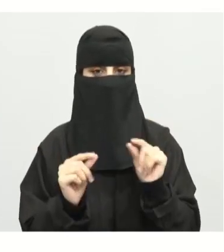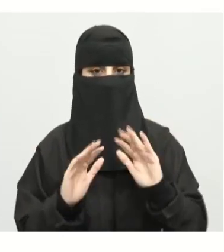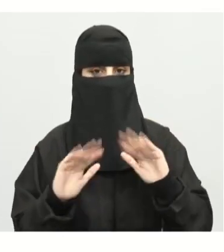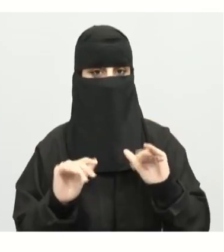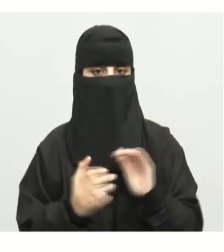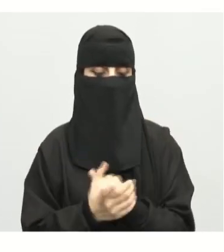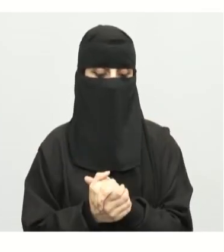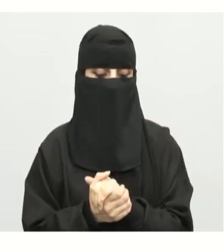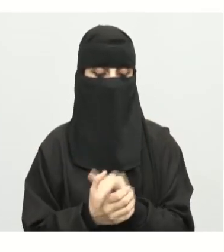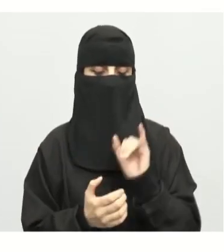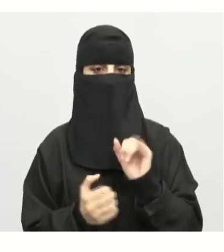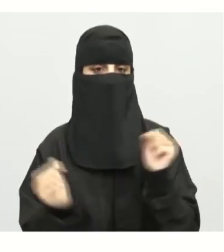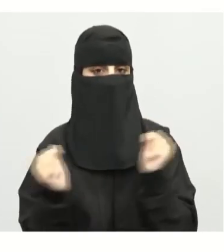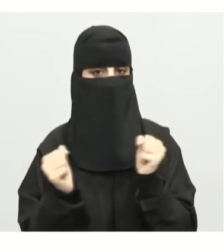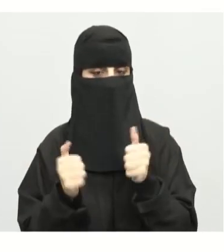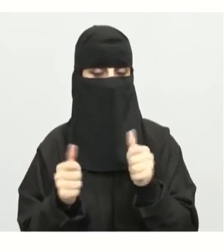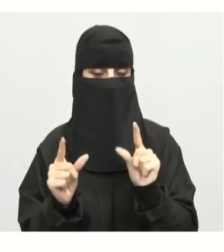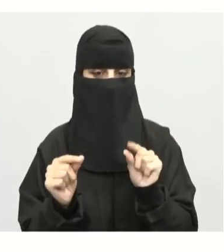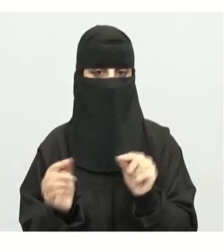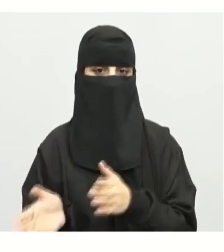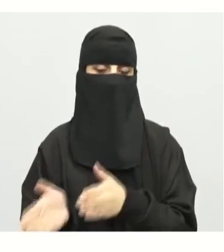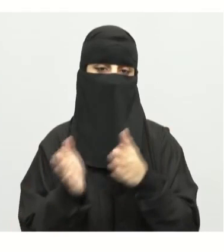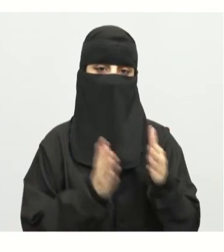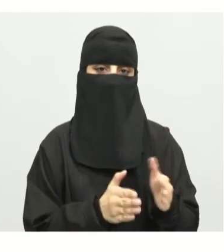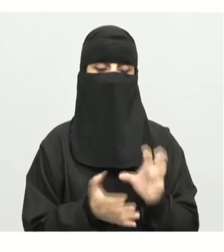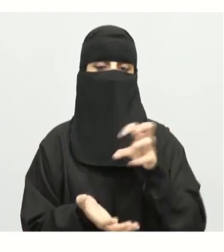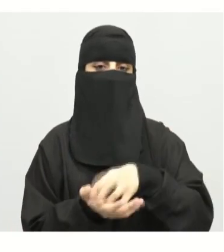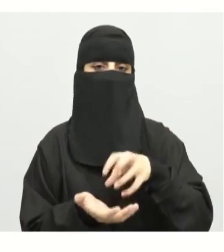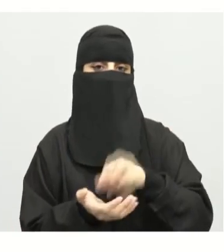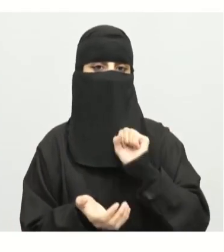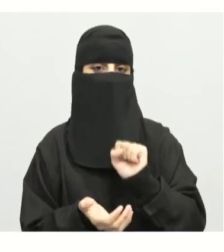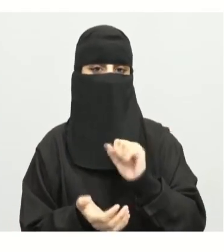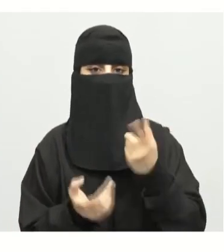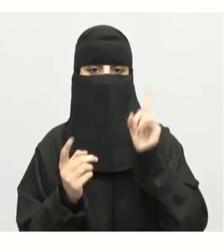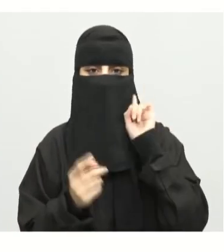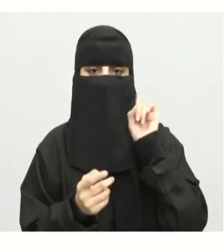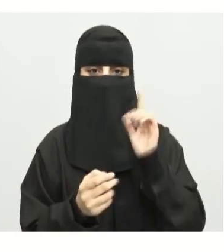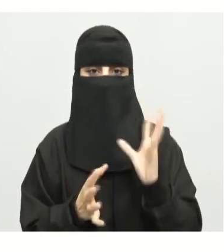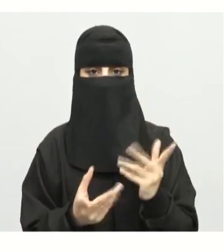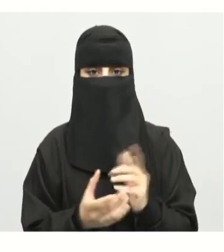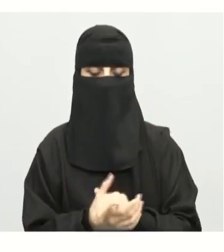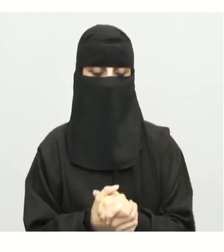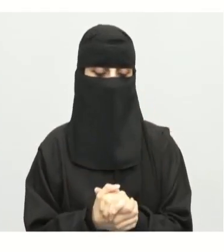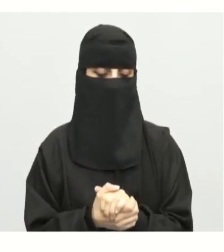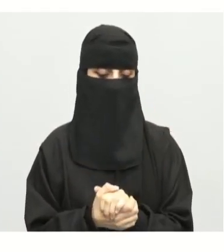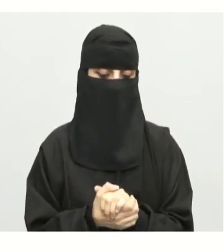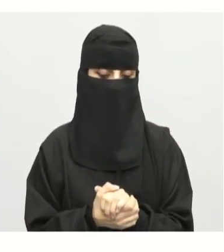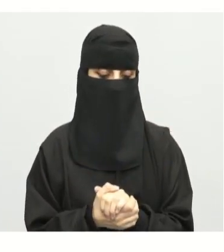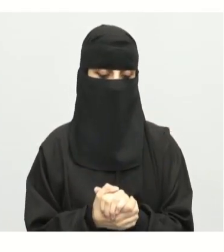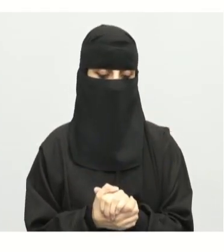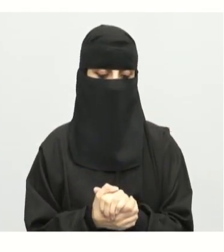جده والطائف اجابه صحيحه المحافظات التي تتبع منطقه المدينه